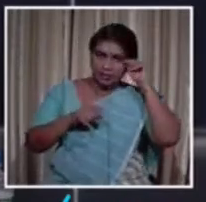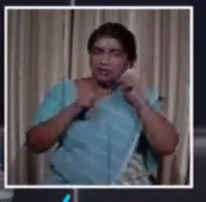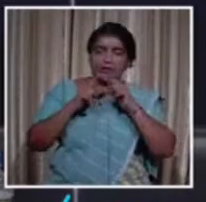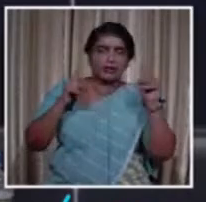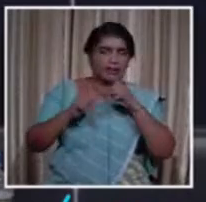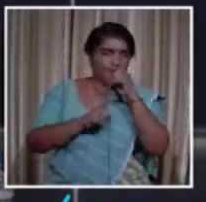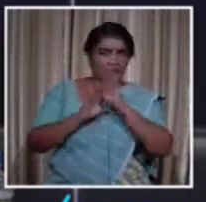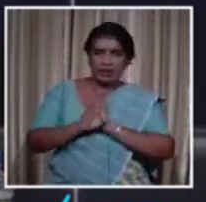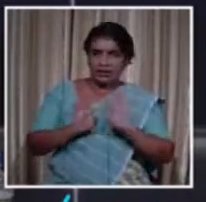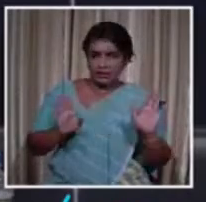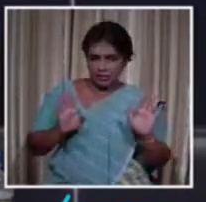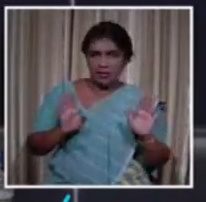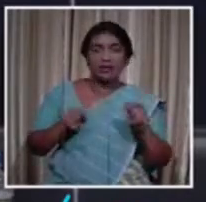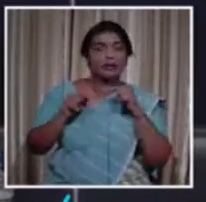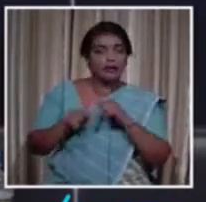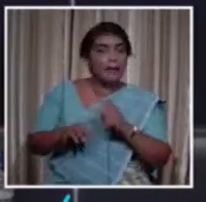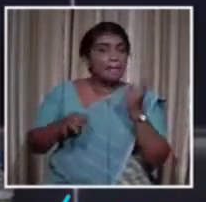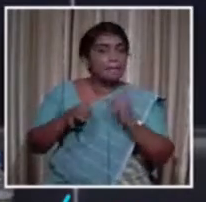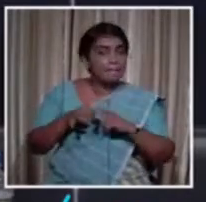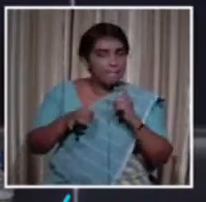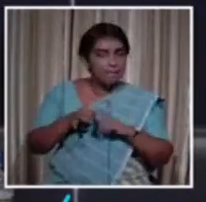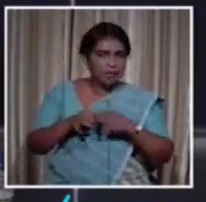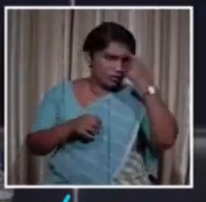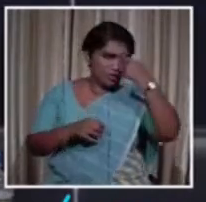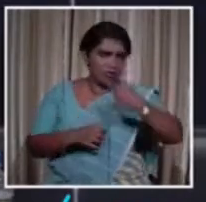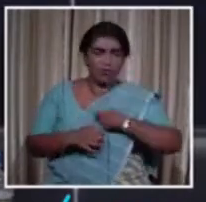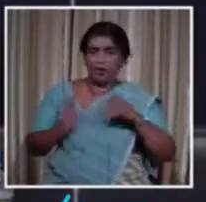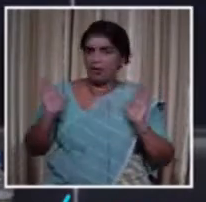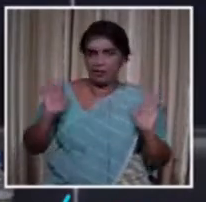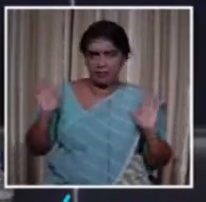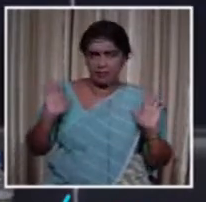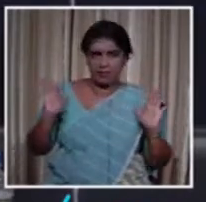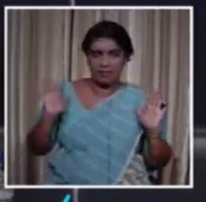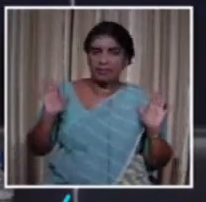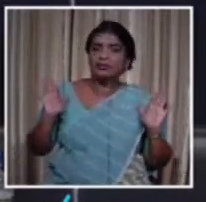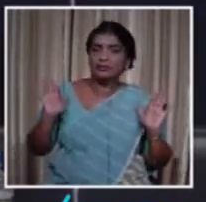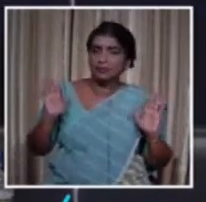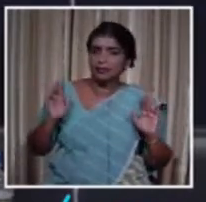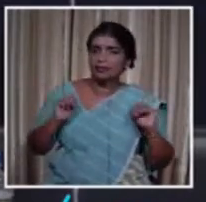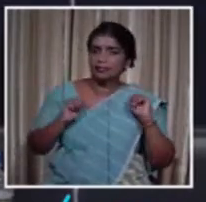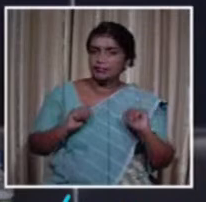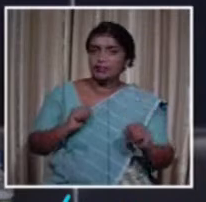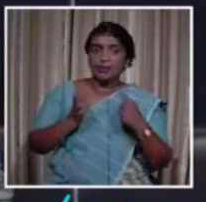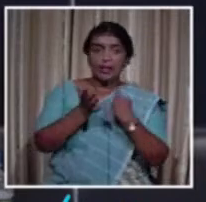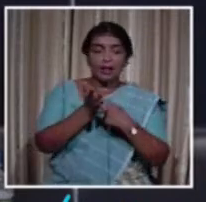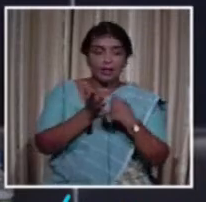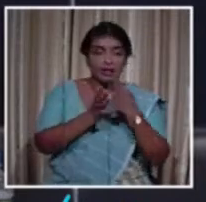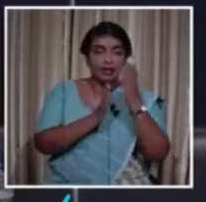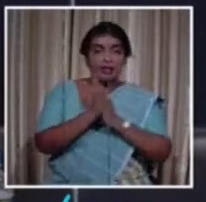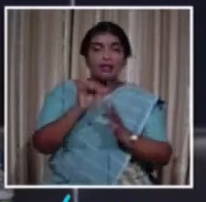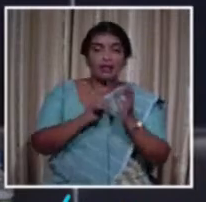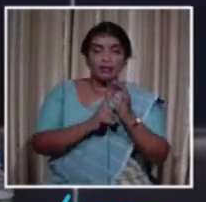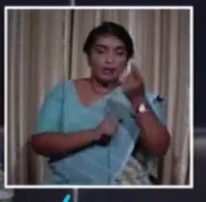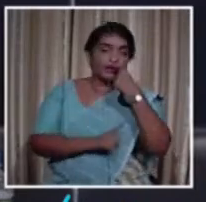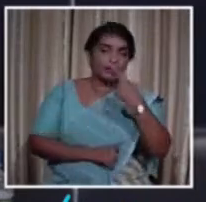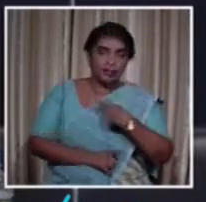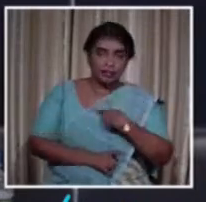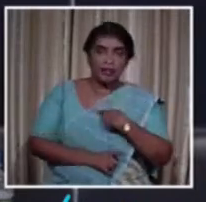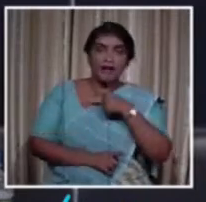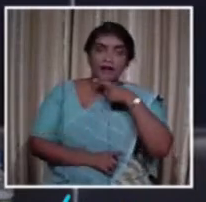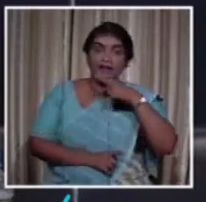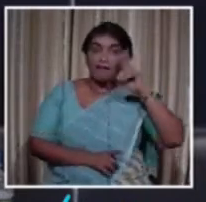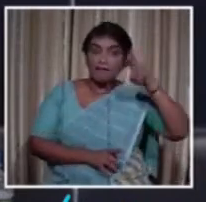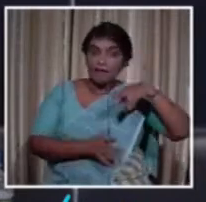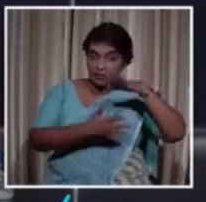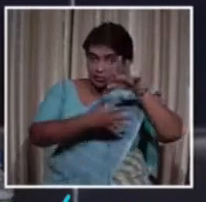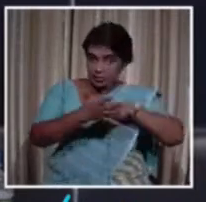කතා කරේ නැහැ ඉතින් මේ ප්‍රශ්න වලට මාව ගාවන්න යන්න එපා මොකද රංජිත් මන්දිමාන මැතිතුමා මට දුන්නාම විශ්වාසභංග